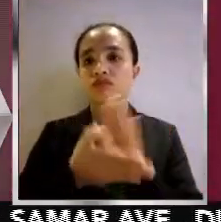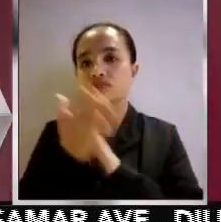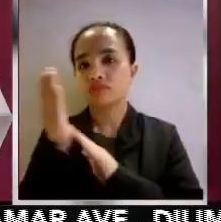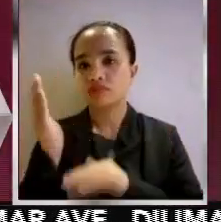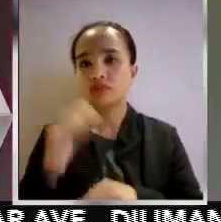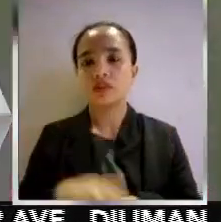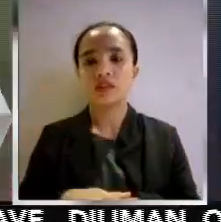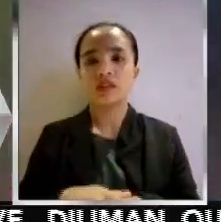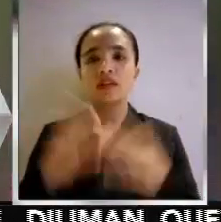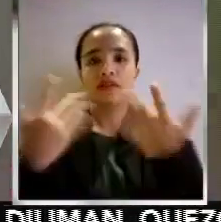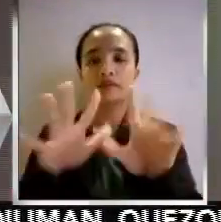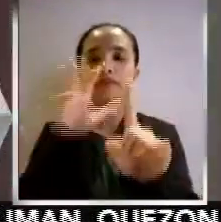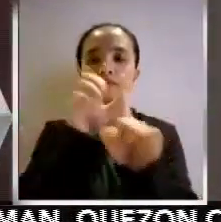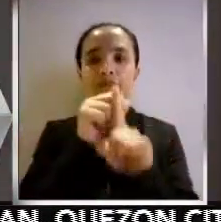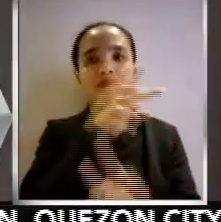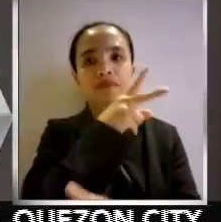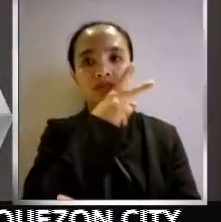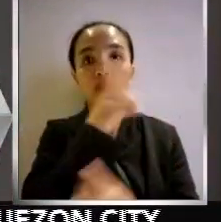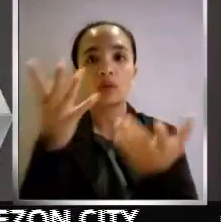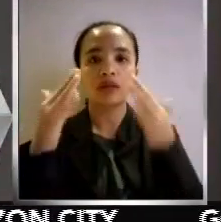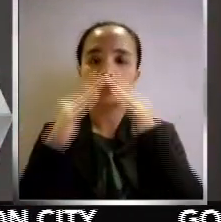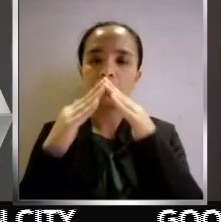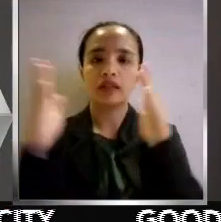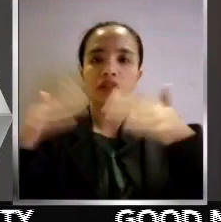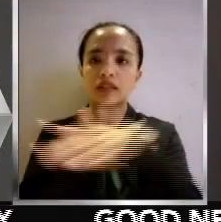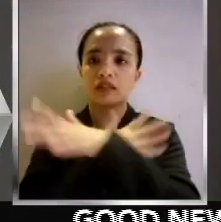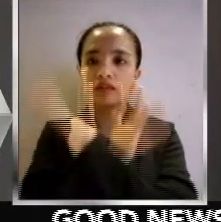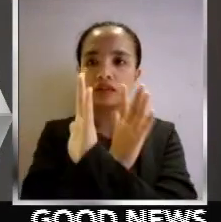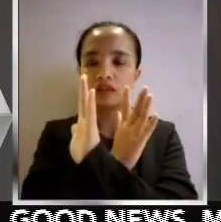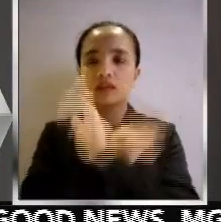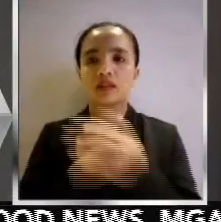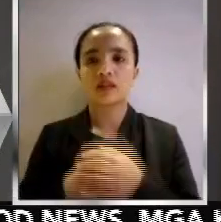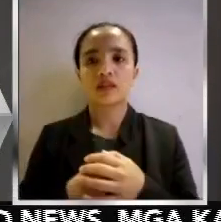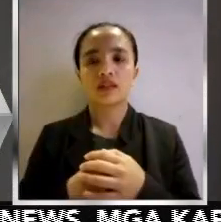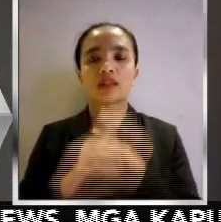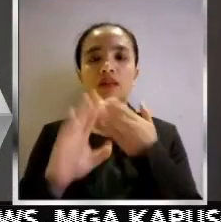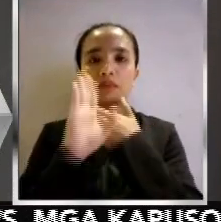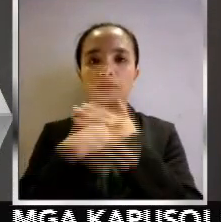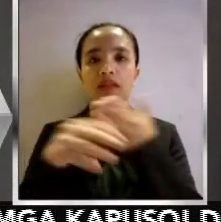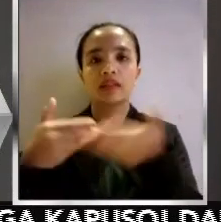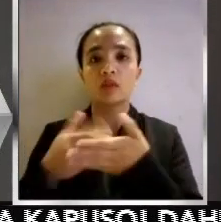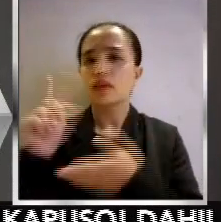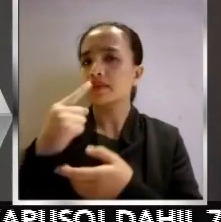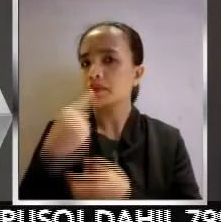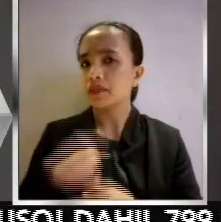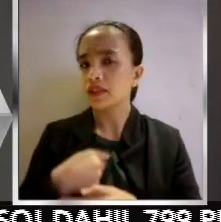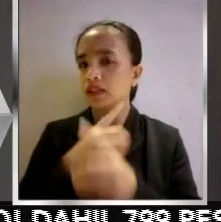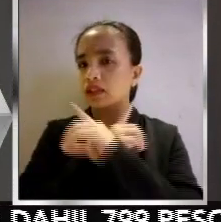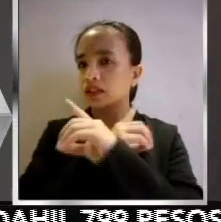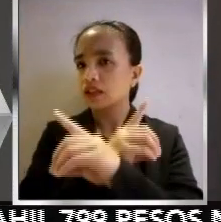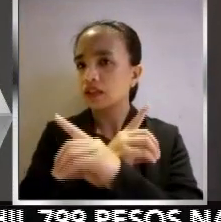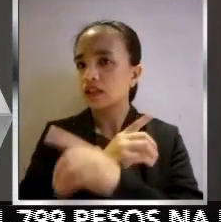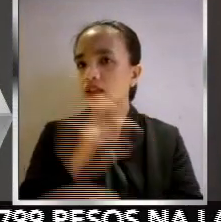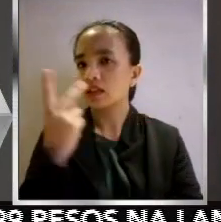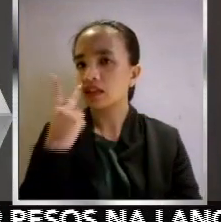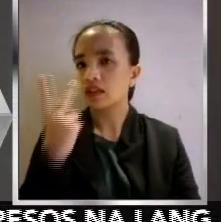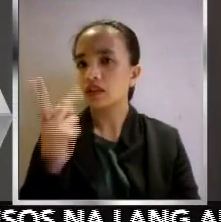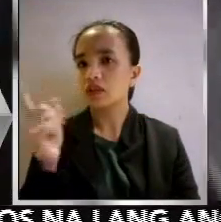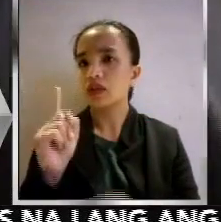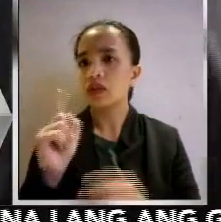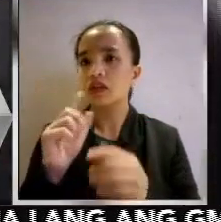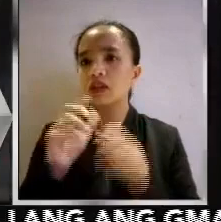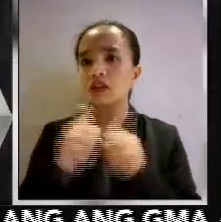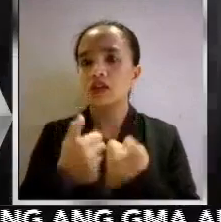ang suspect sa bahay nito sa Davao City at nabawi ang baby. Ang depensa niya, hiniram lang daw niya ang bata para ipakita sa kanyang